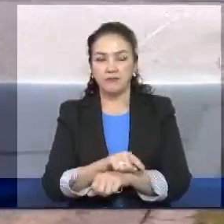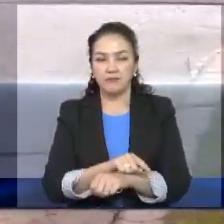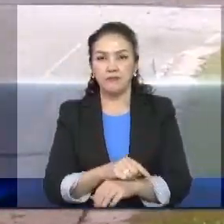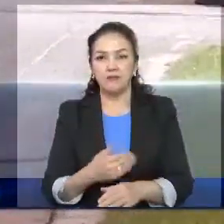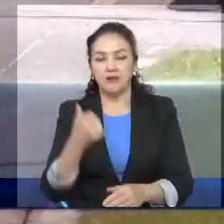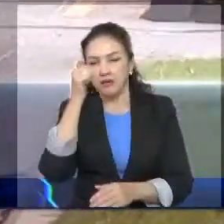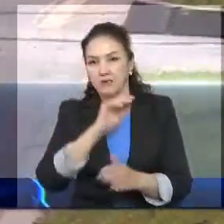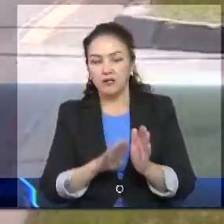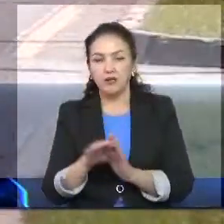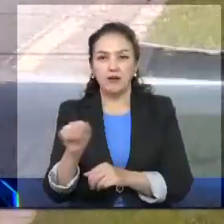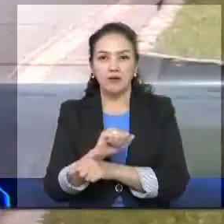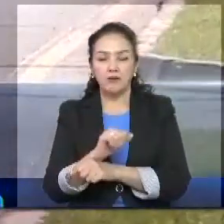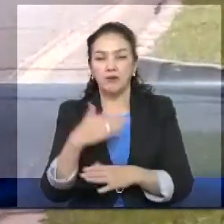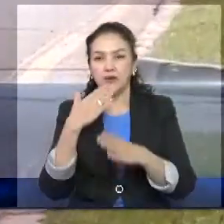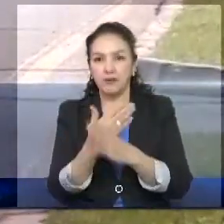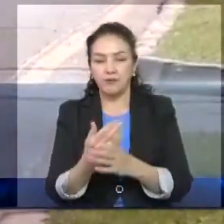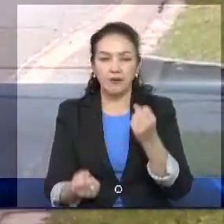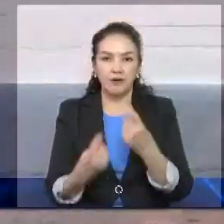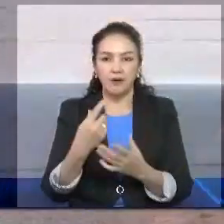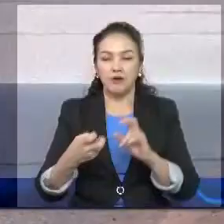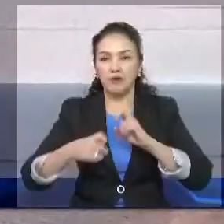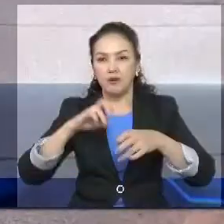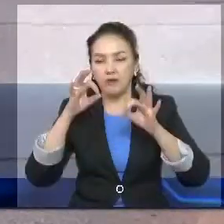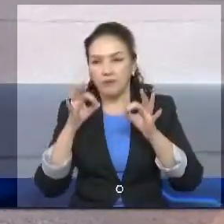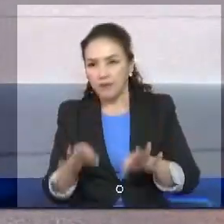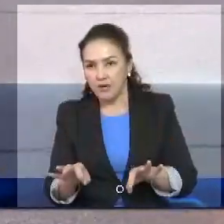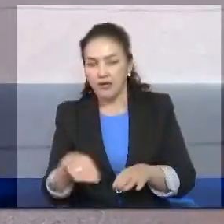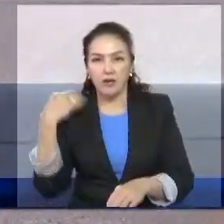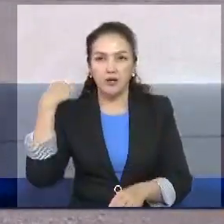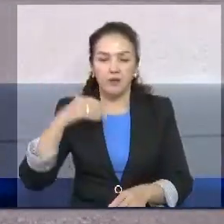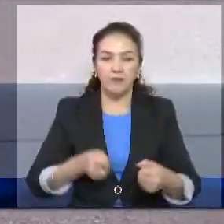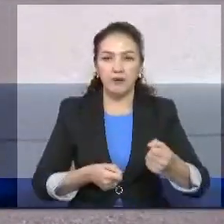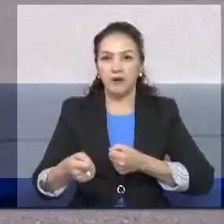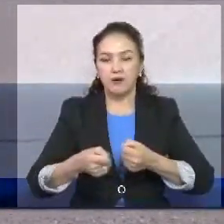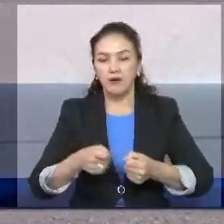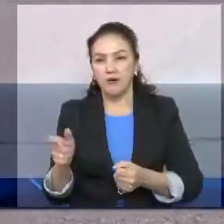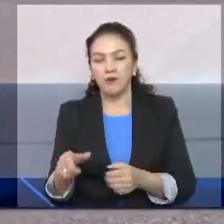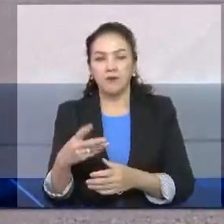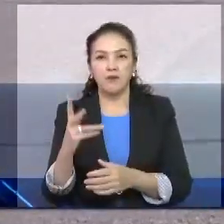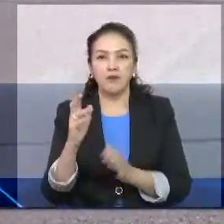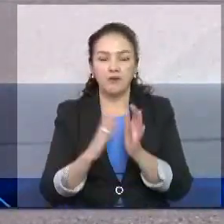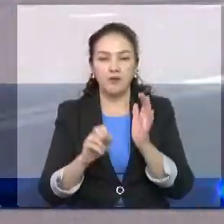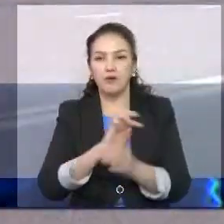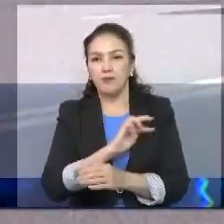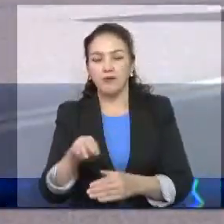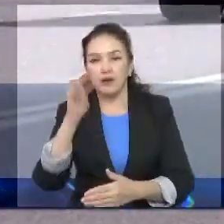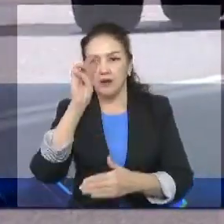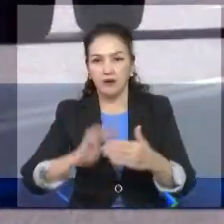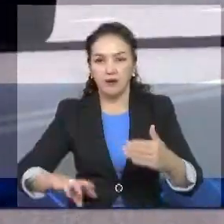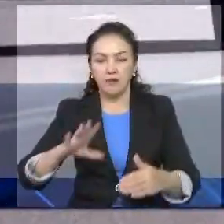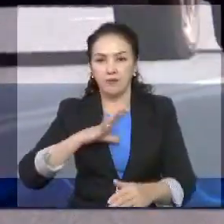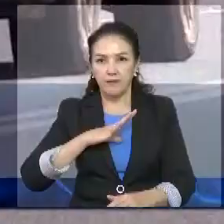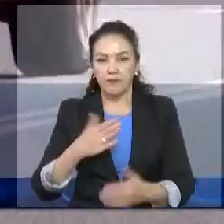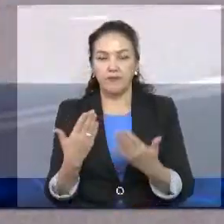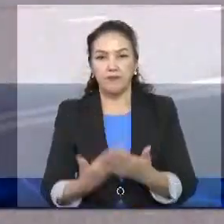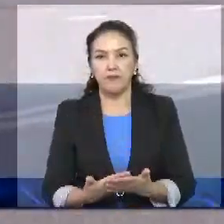Жыл басынан бері автоураганның көмегімен анықталған құқық бұзушылықтан ақтөбелік жүргізушілер 900 миллион теңгеден астам айыппұл